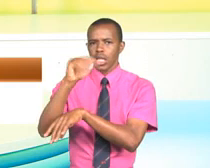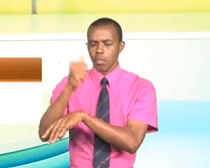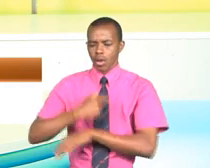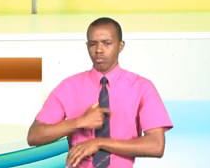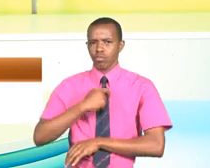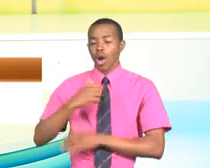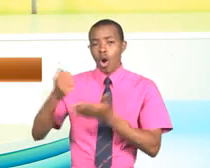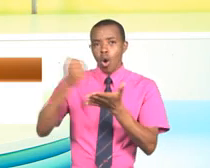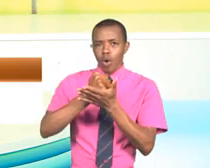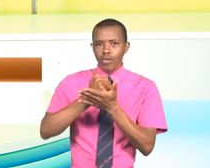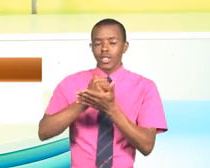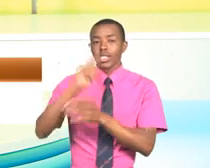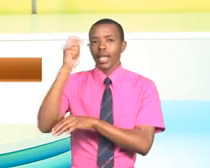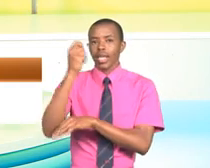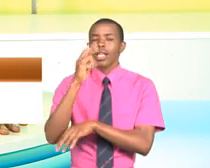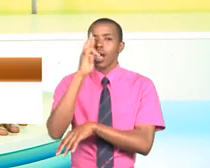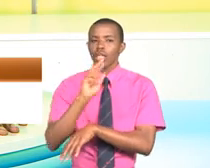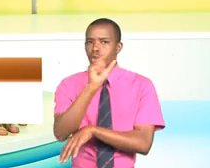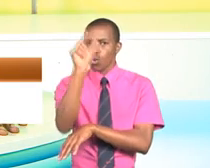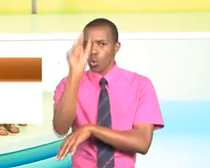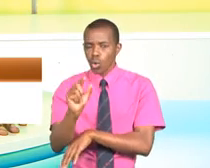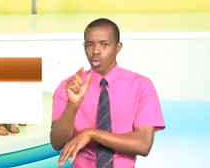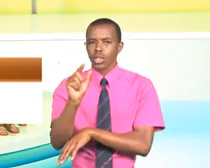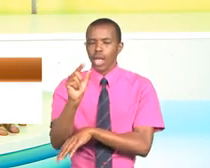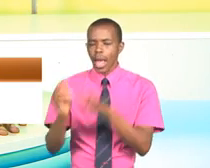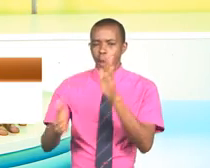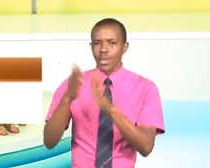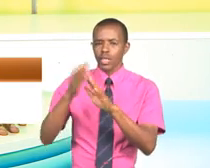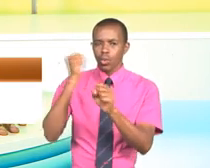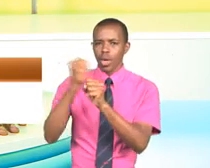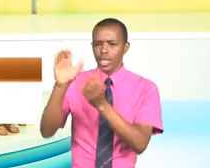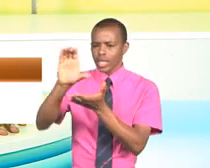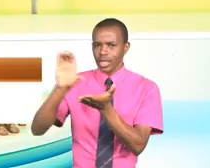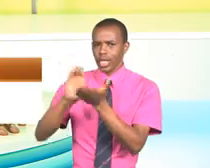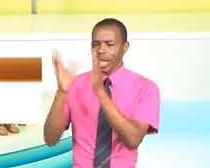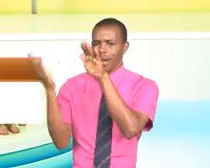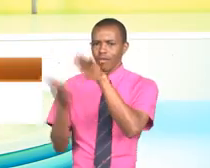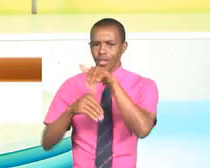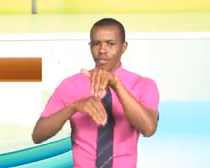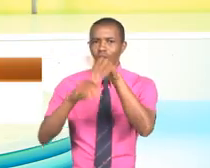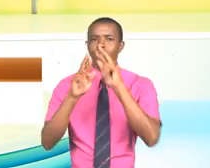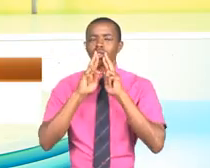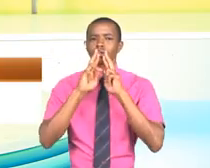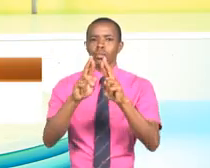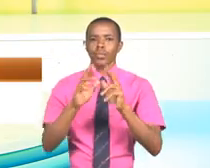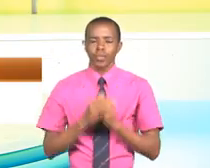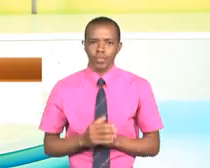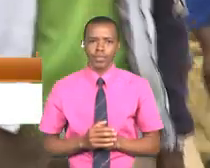alitembelea afisi za Kenya Red Cross Emergency Operation Center na kutuandalia taarifa ifuatayo.